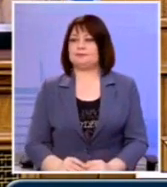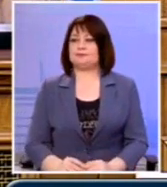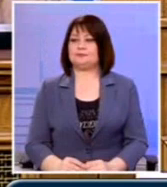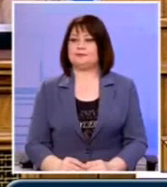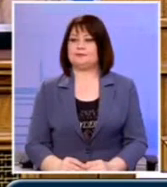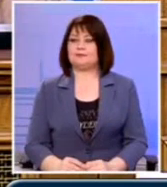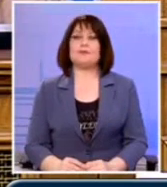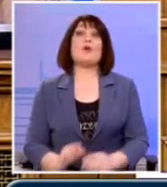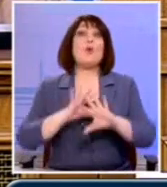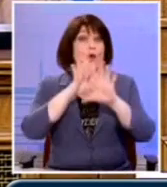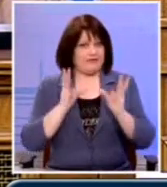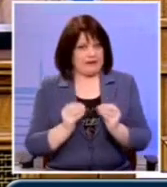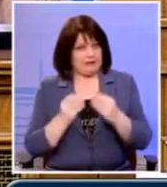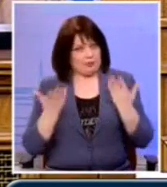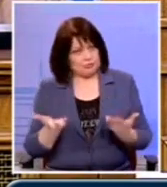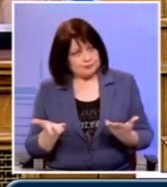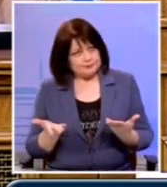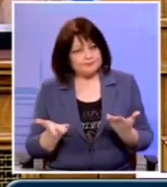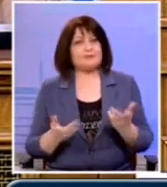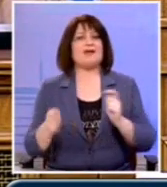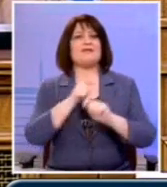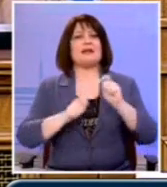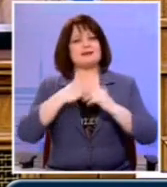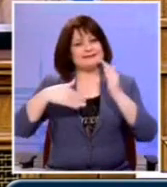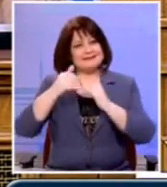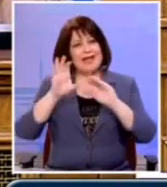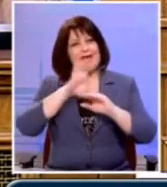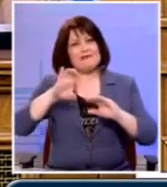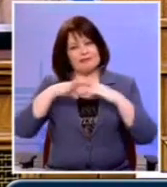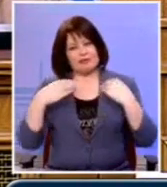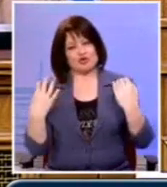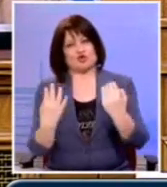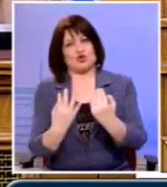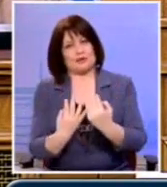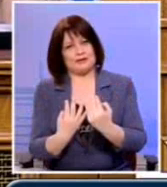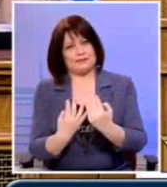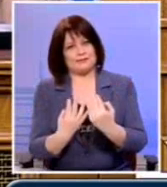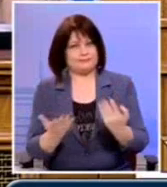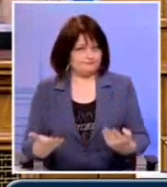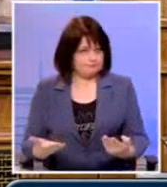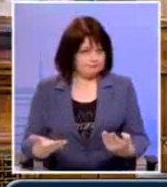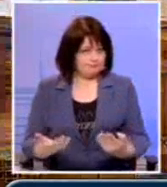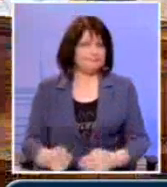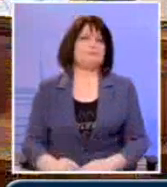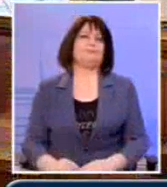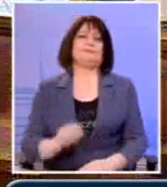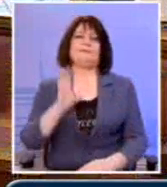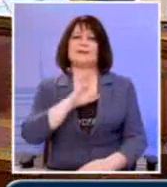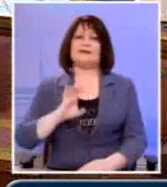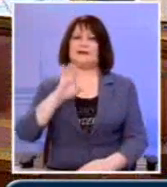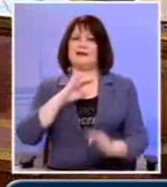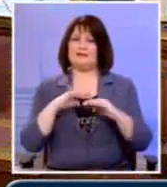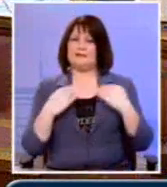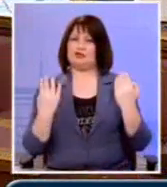Στο πλαίσιο αυτών χτίστηκε η Ευρωζώνη. Μέσα σε αυτό το πλαίσιο χτίστηκε η Ευρωζώνη. Η Ευρωζώνη χτίστηκε πάνω